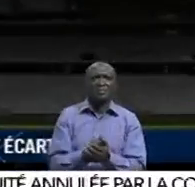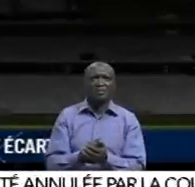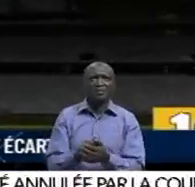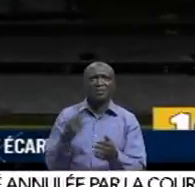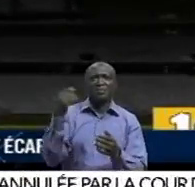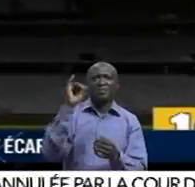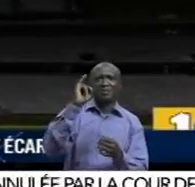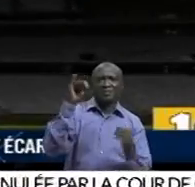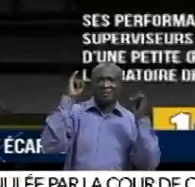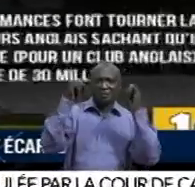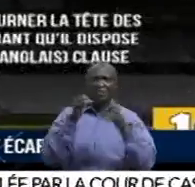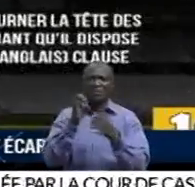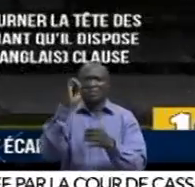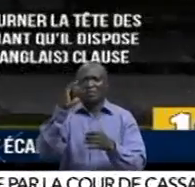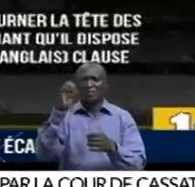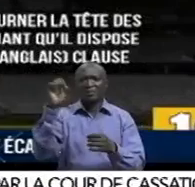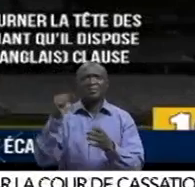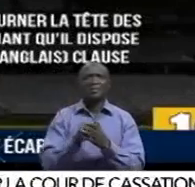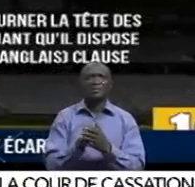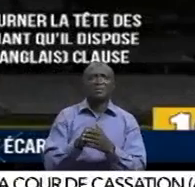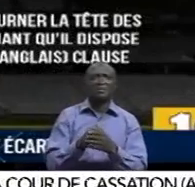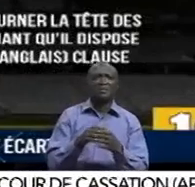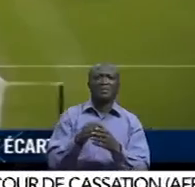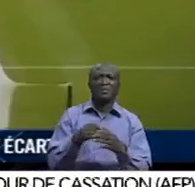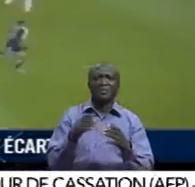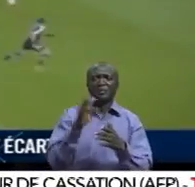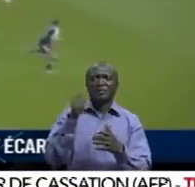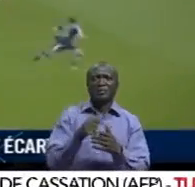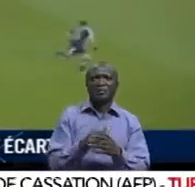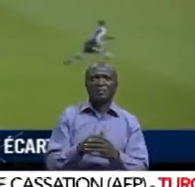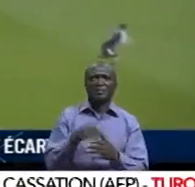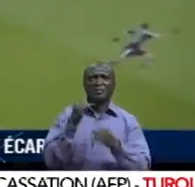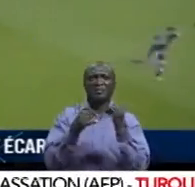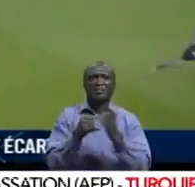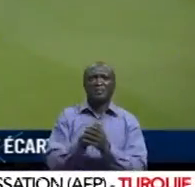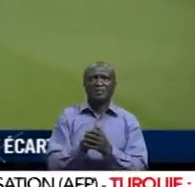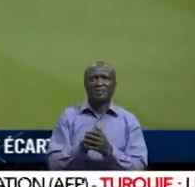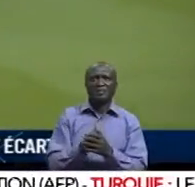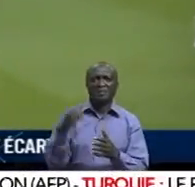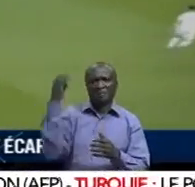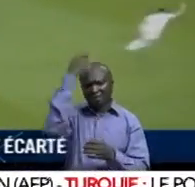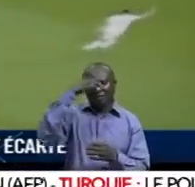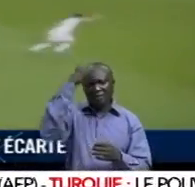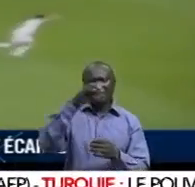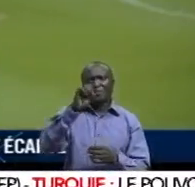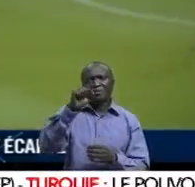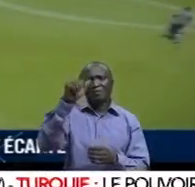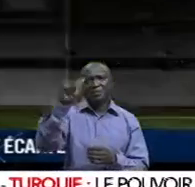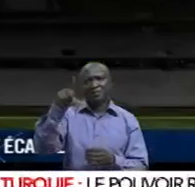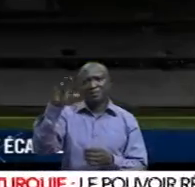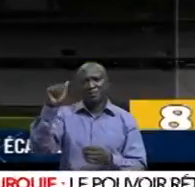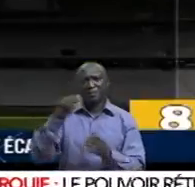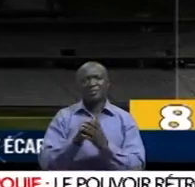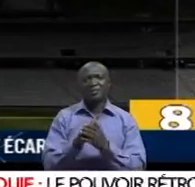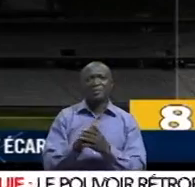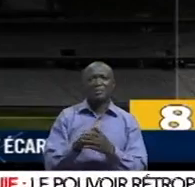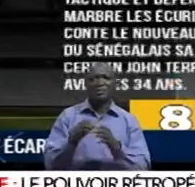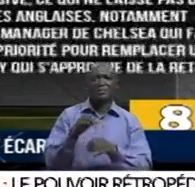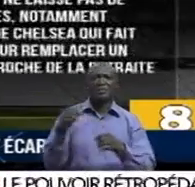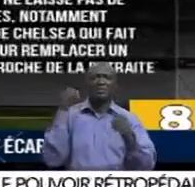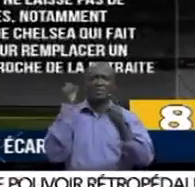islam islamini de l'ester et enfin l'égyptien Mohamed Salah de larom le défenseur sénégalais de